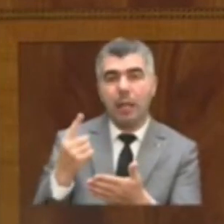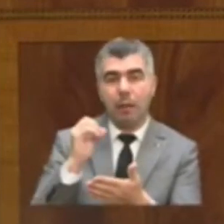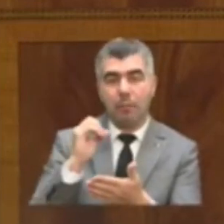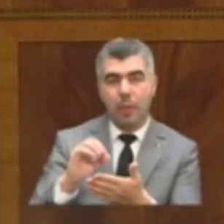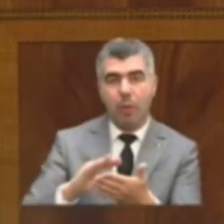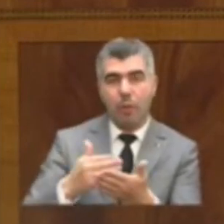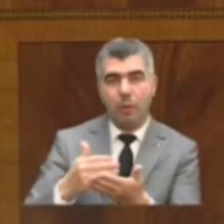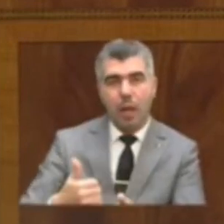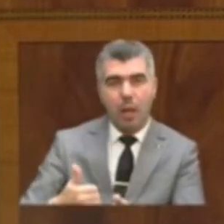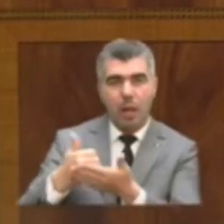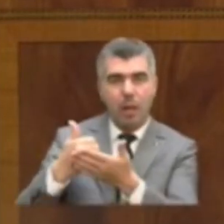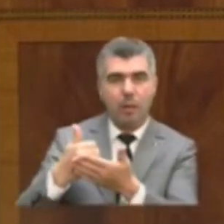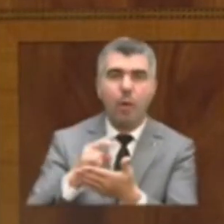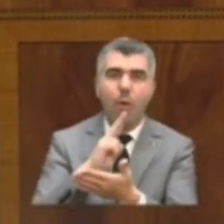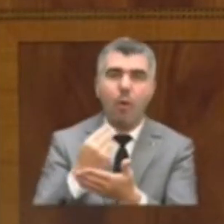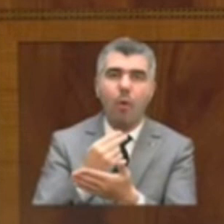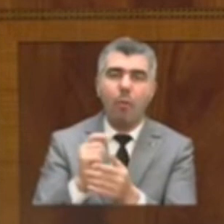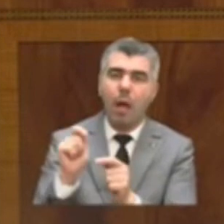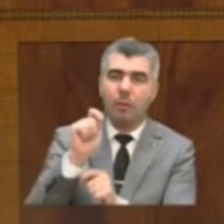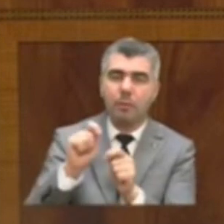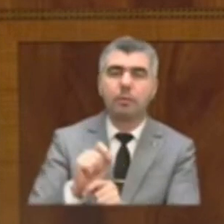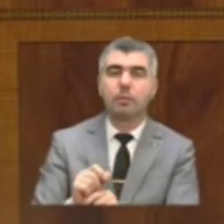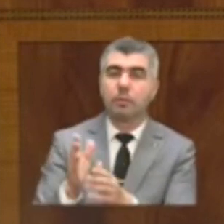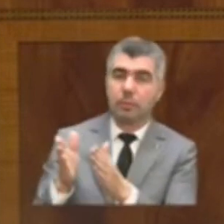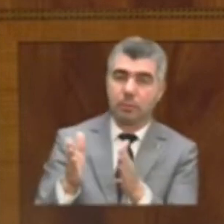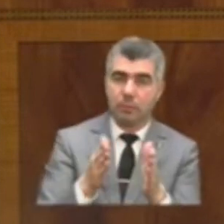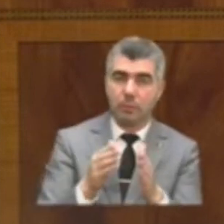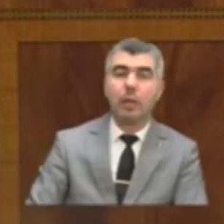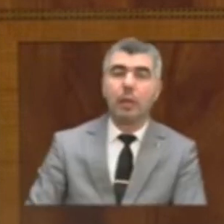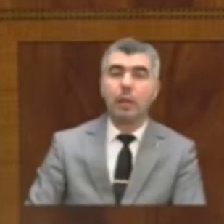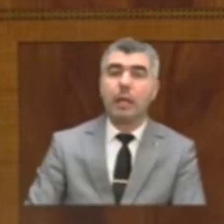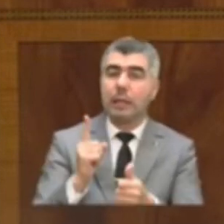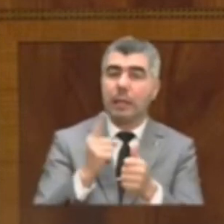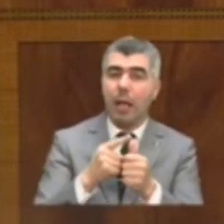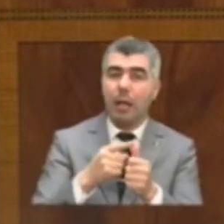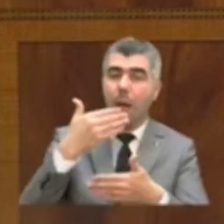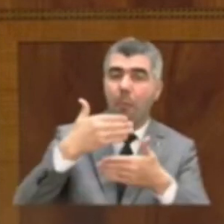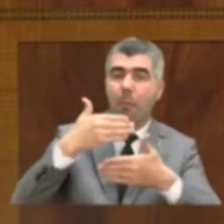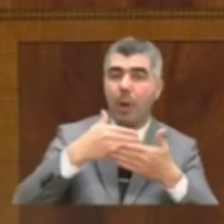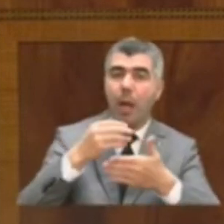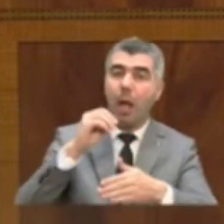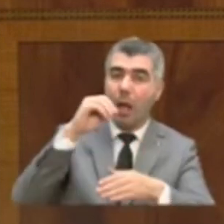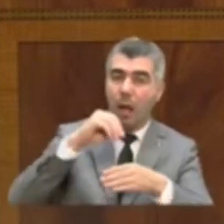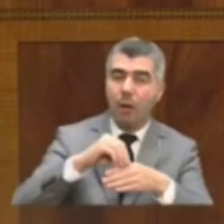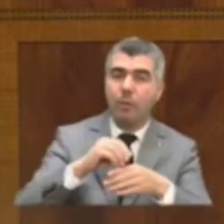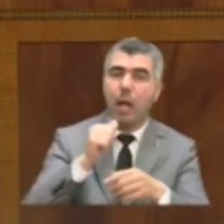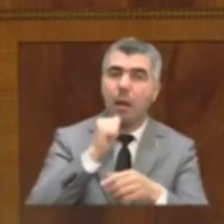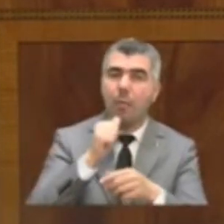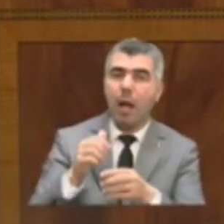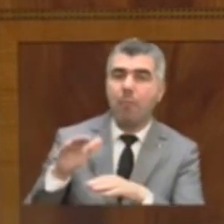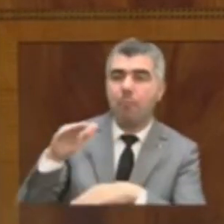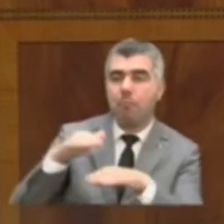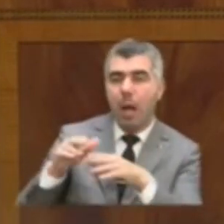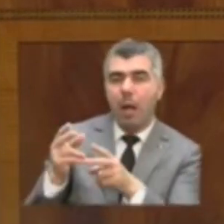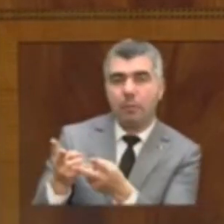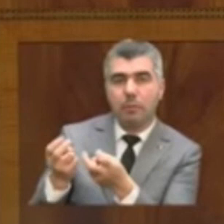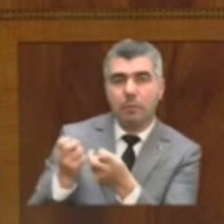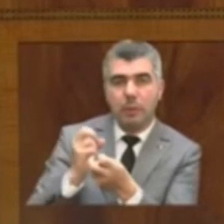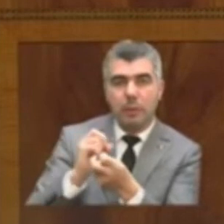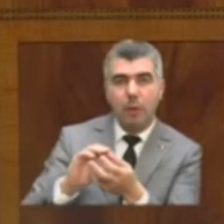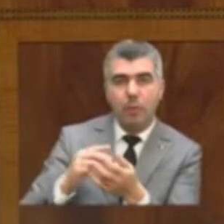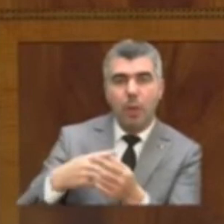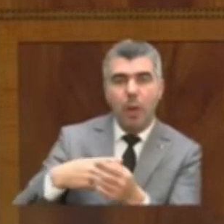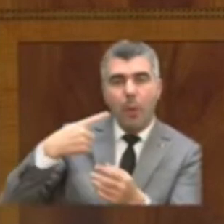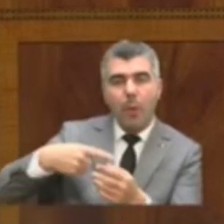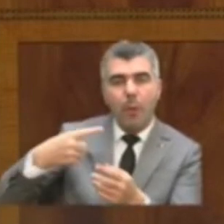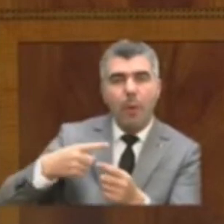يعني كمساهمة ديال الدولة في الاستثمار. كما شرعنا في بناء محطة تحلية مياه البحر مزودة بالطاقة الريحية